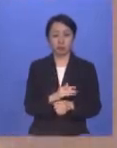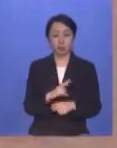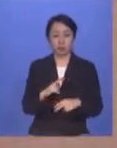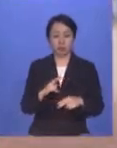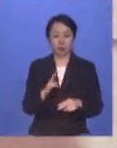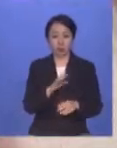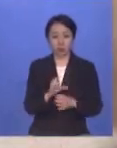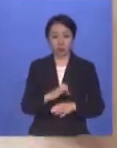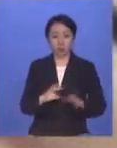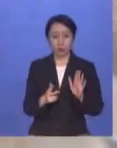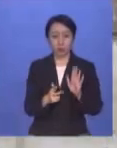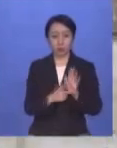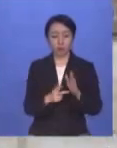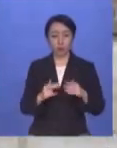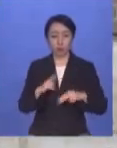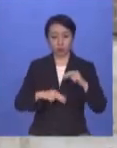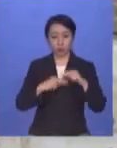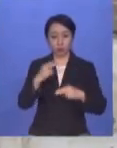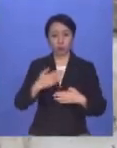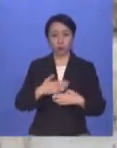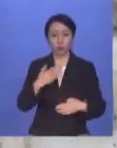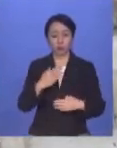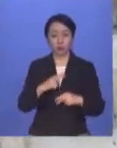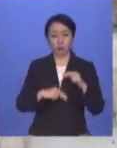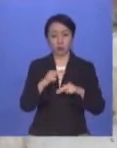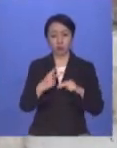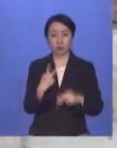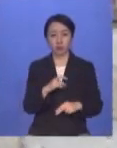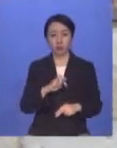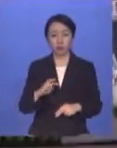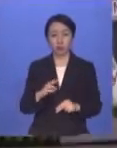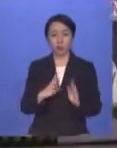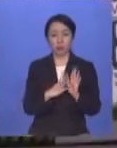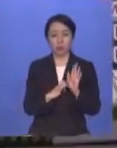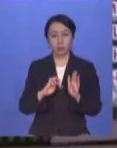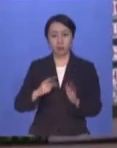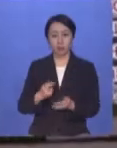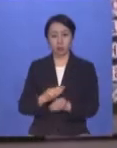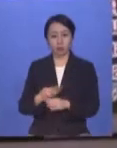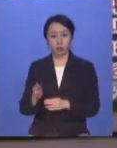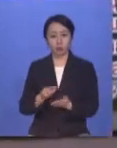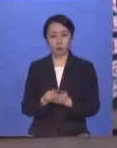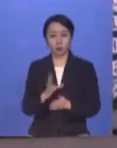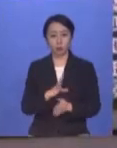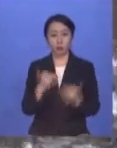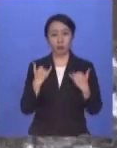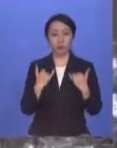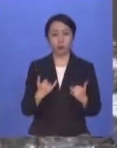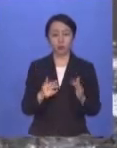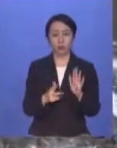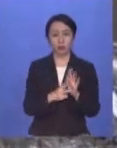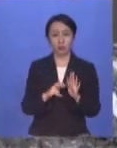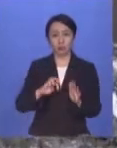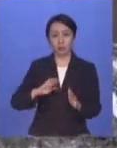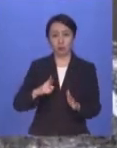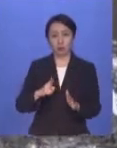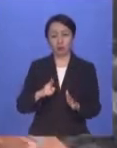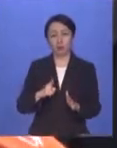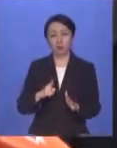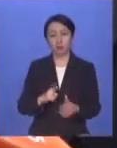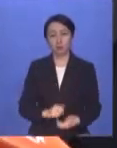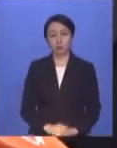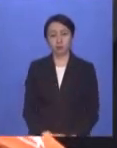шағын ауданында 8 көпқабатты үй салынып жатыр. Құрылысқа 2 миллиард 93 миллион теңге бөлінді. Бүгінде оның 803 миллион теңгесі